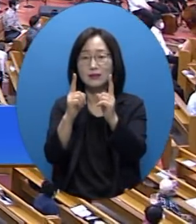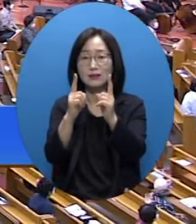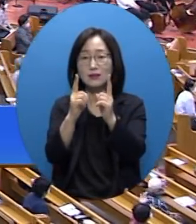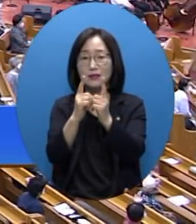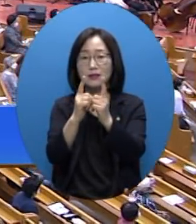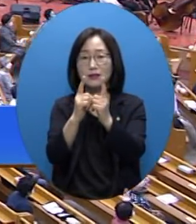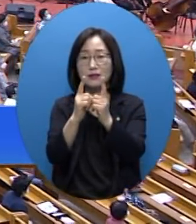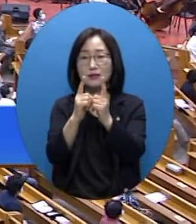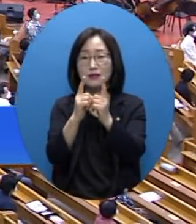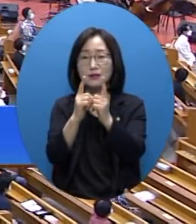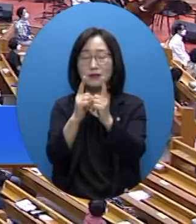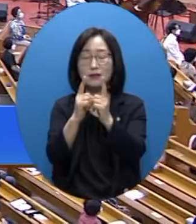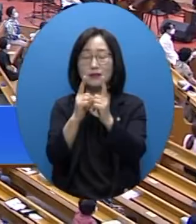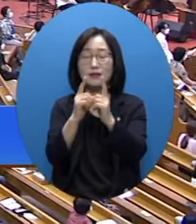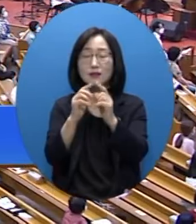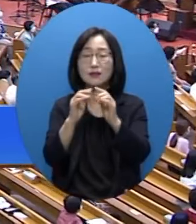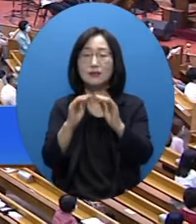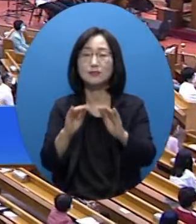배우리라.